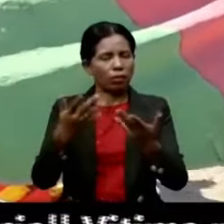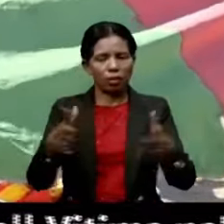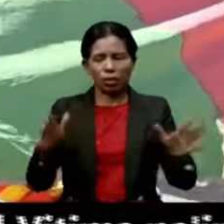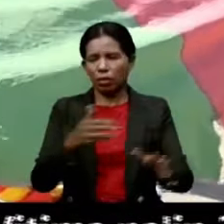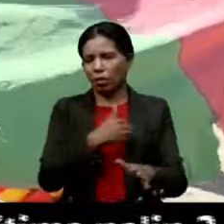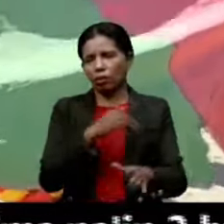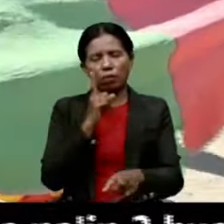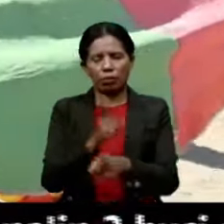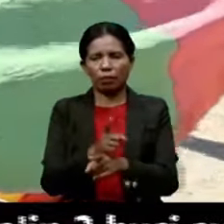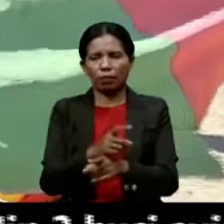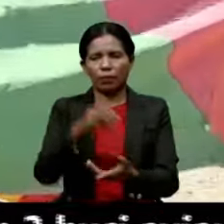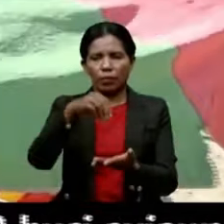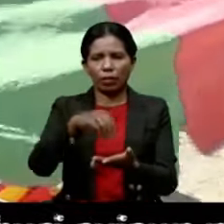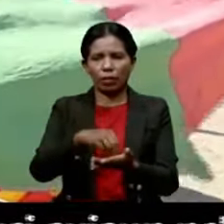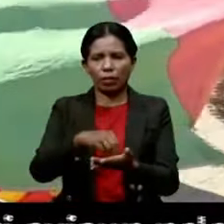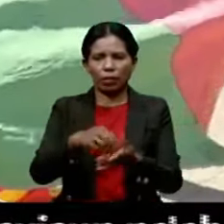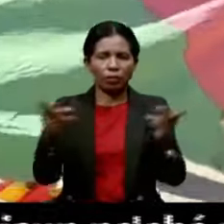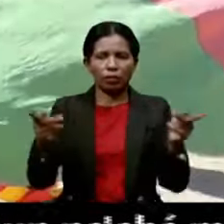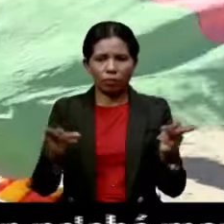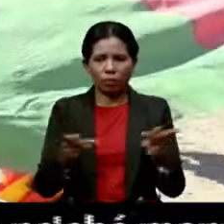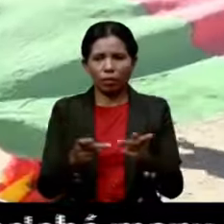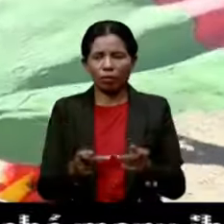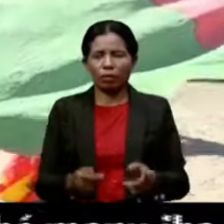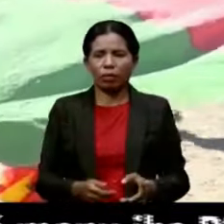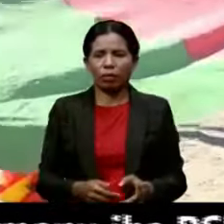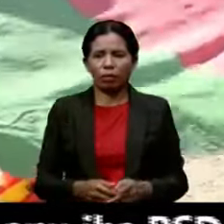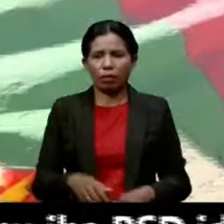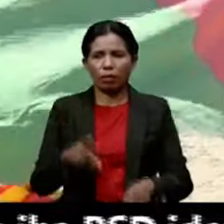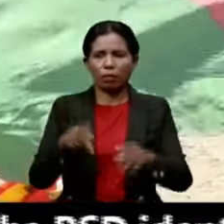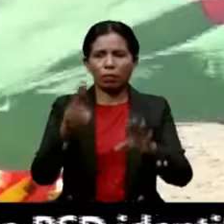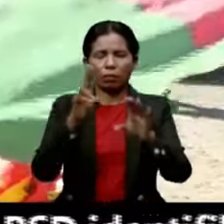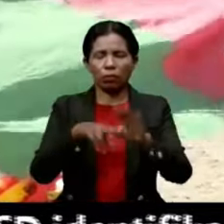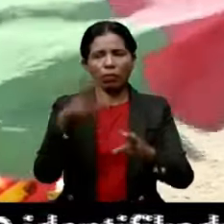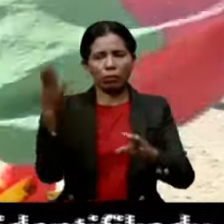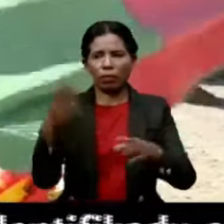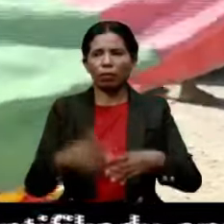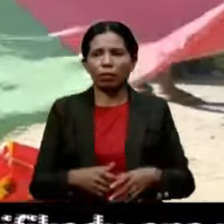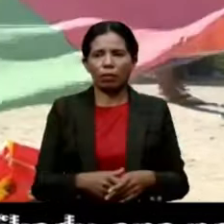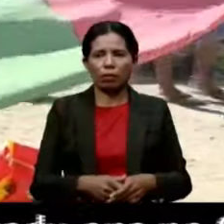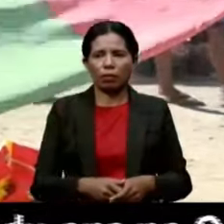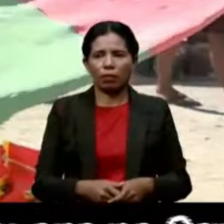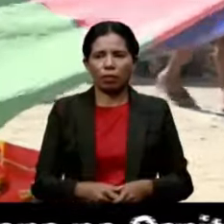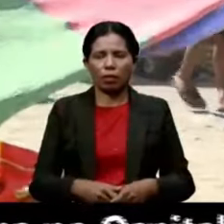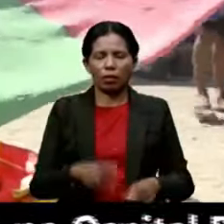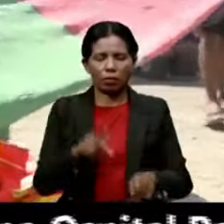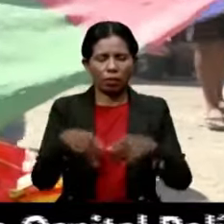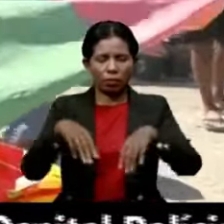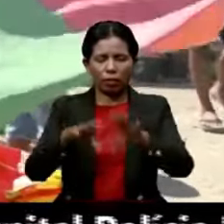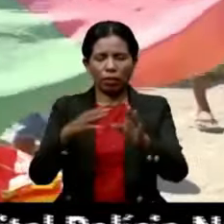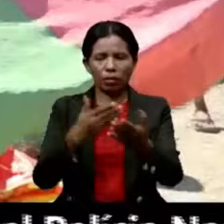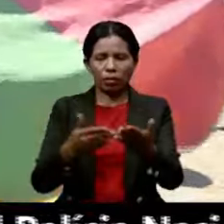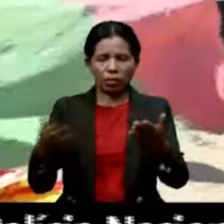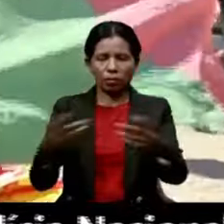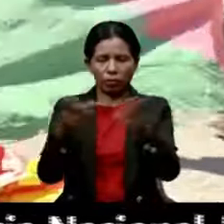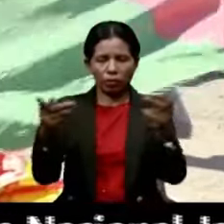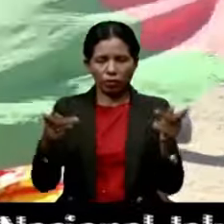aglos. Tau kriya pali baturis mu patpatin. Pubu baturi hana baga. Pubu laba pan hel sasan ya be.